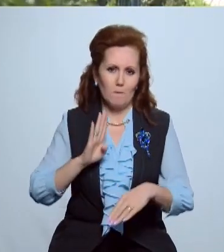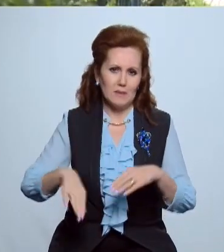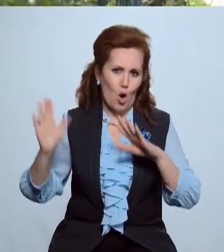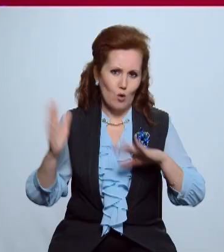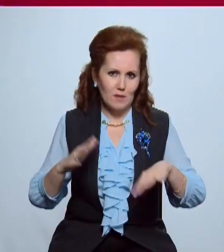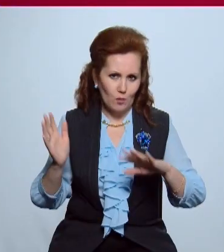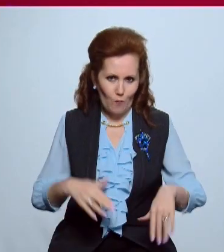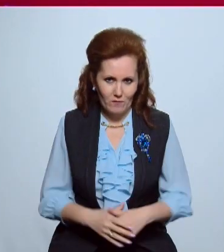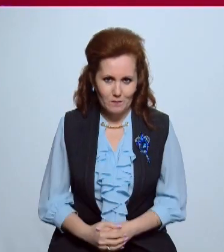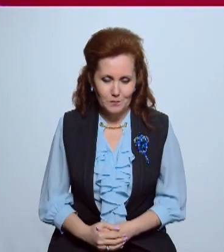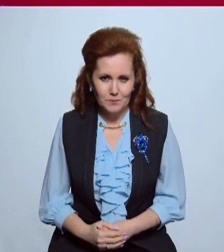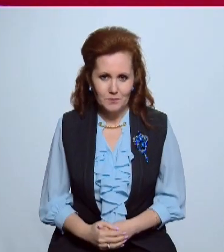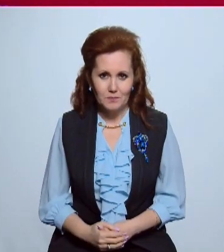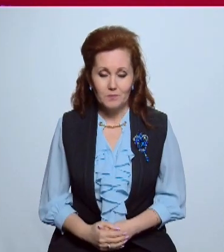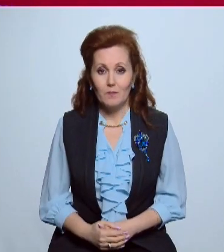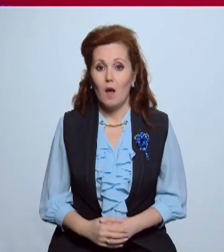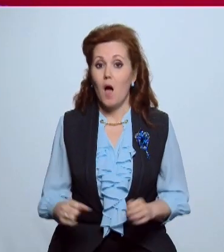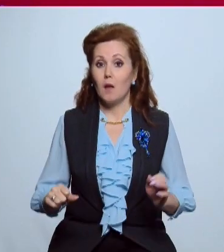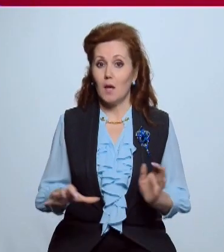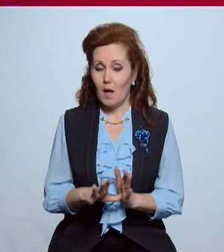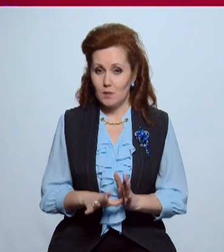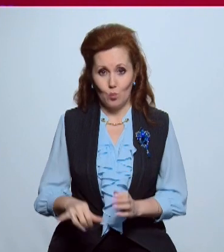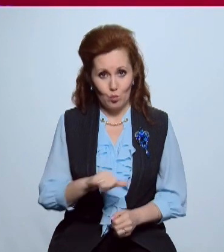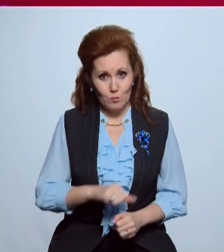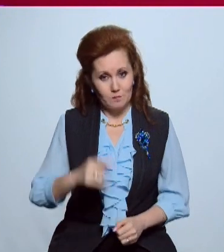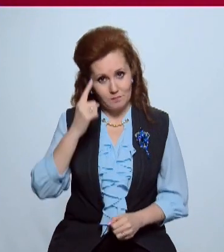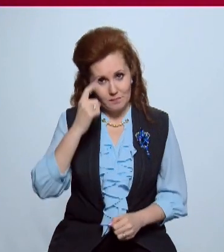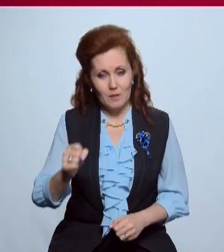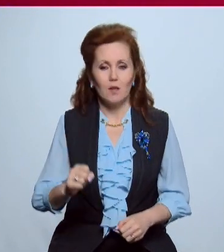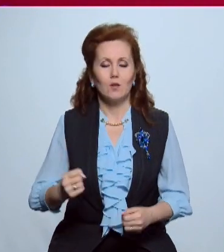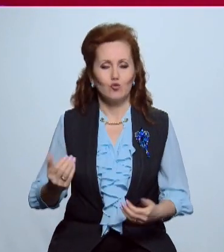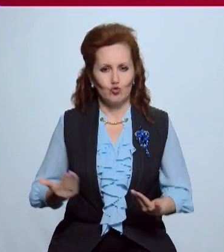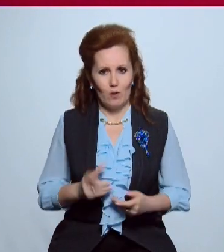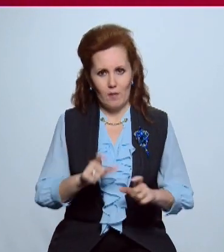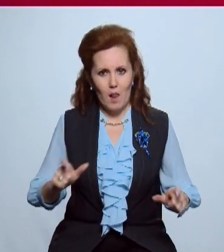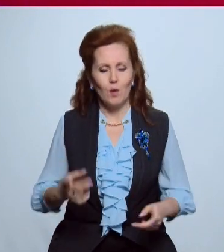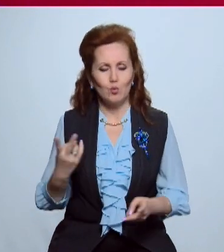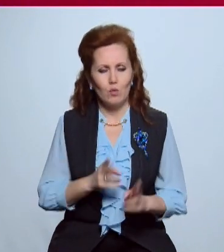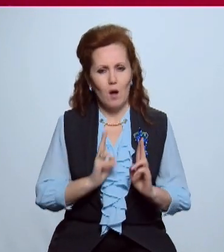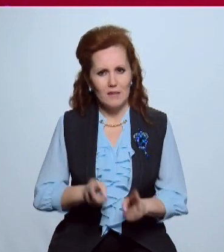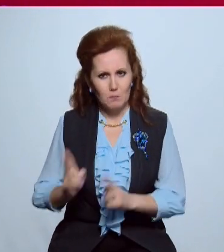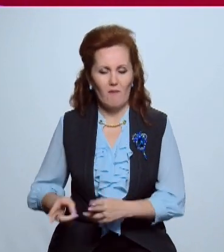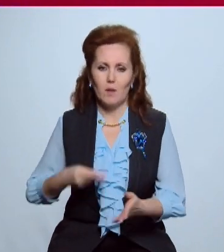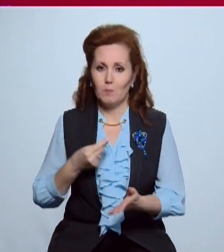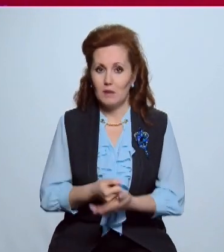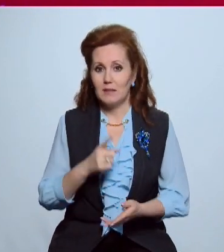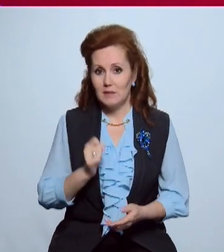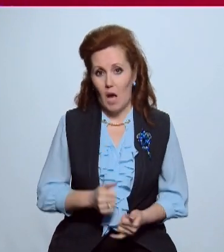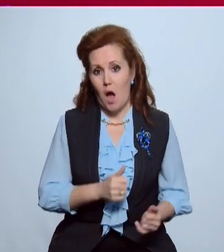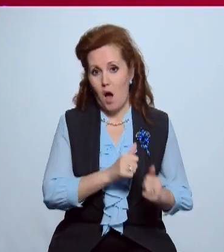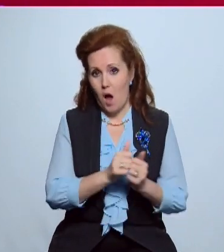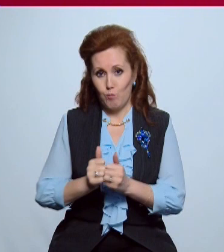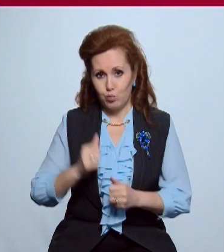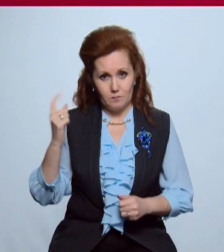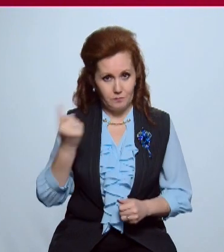осадков. А энергетики республики призывают жителей исправно платить за коммунальные услуги. Это не только правильно,